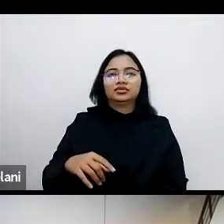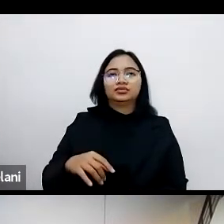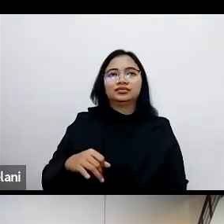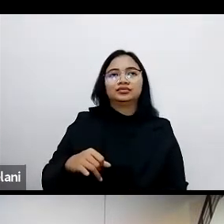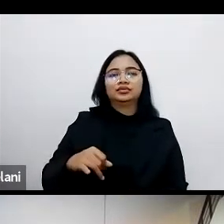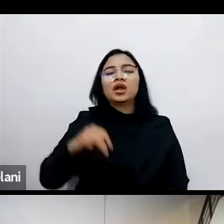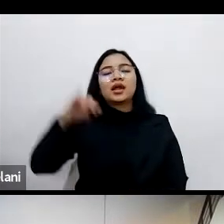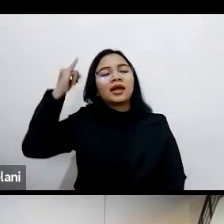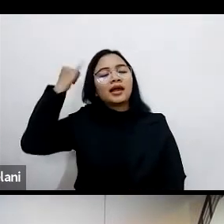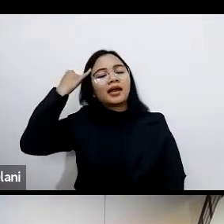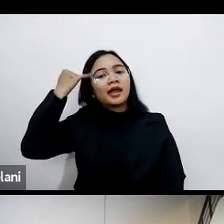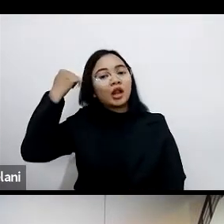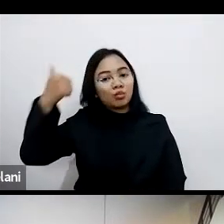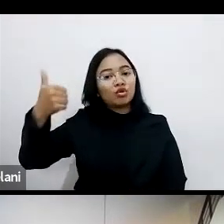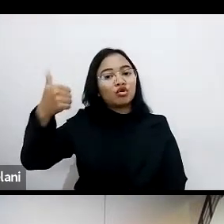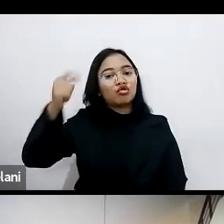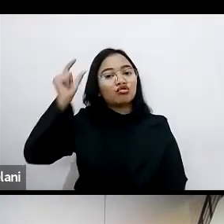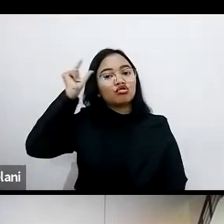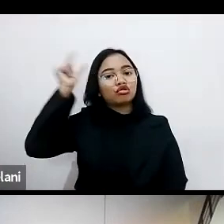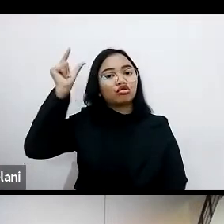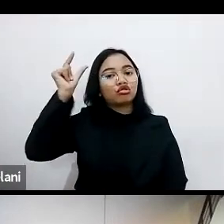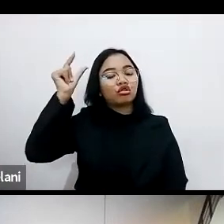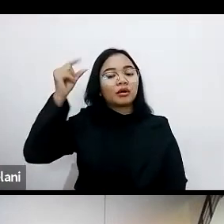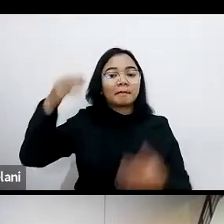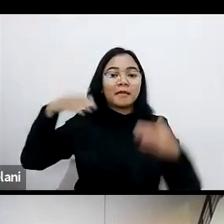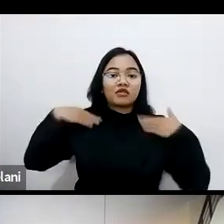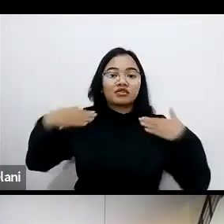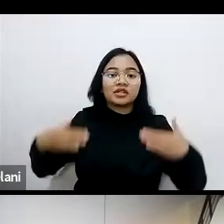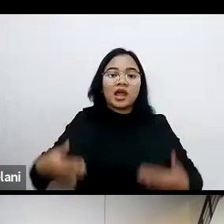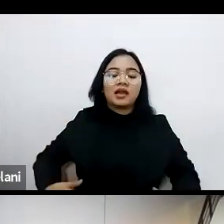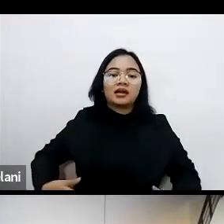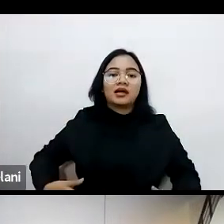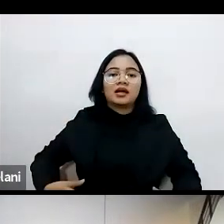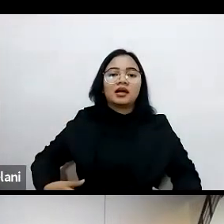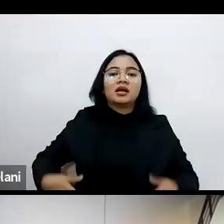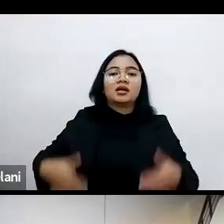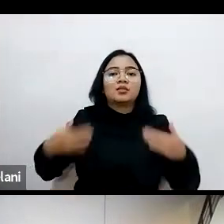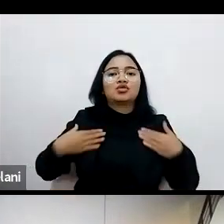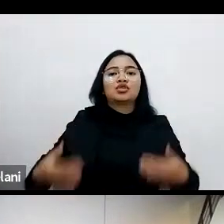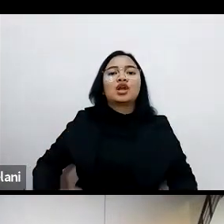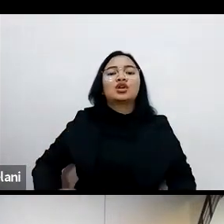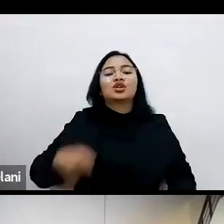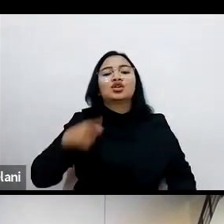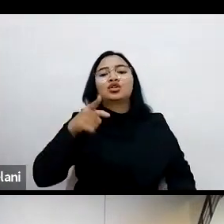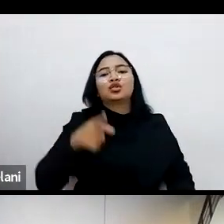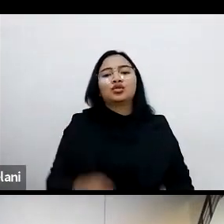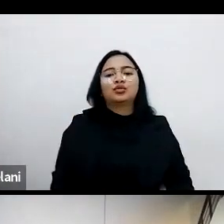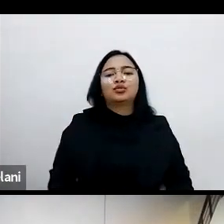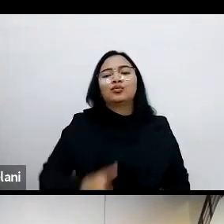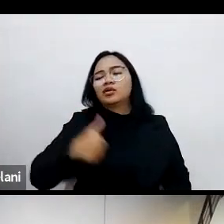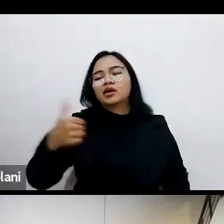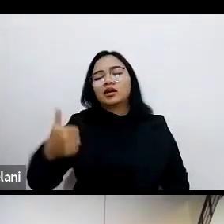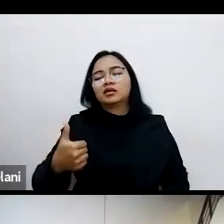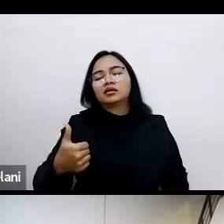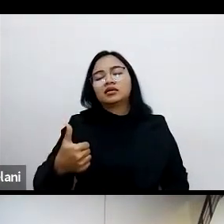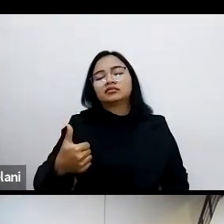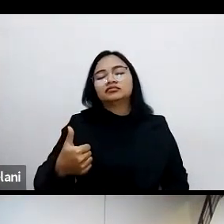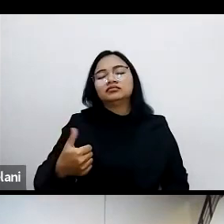aspek kemanusiaan itu menjadi sesuatu yang penting yang memungkinkan para dosen untuk secara kreatif